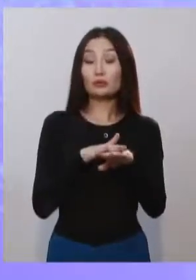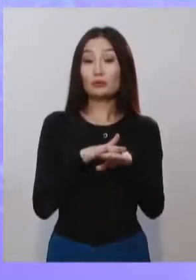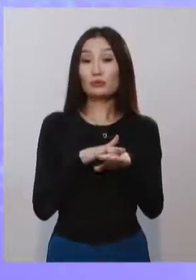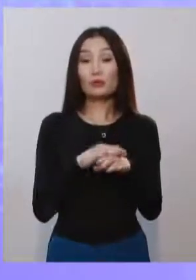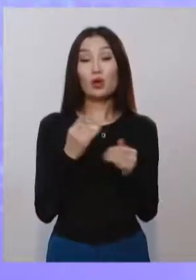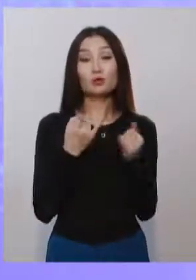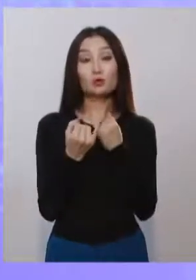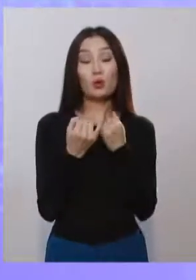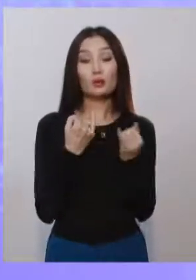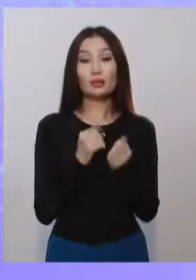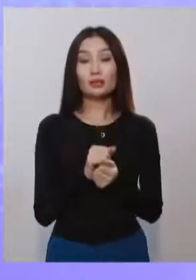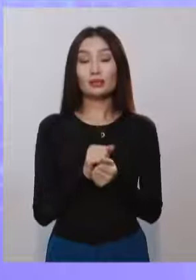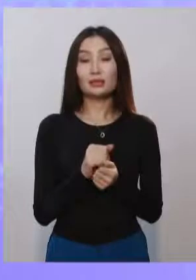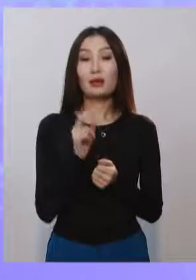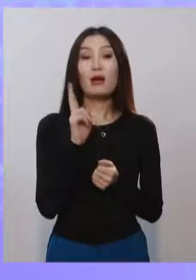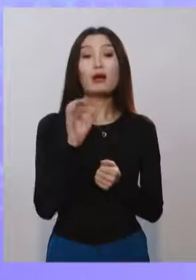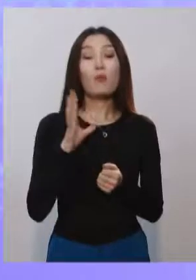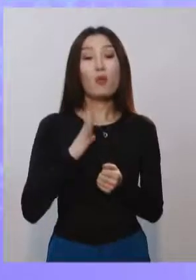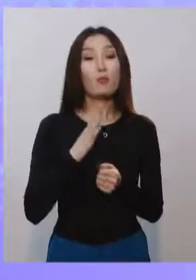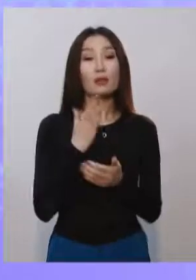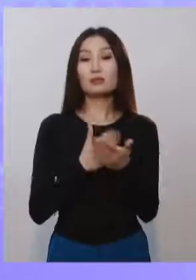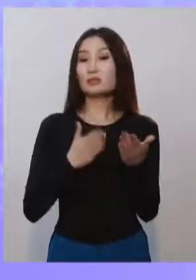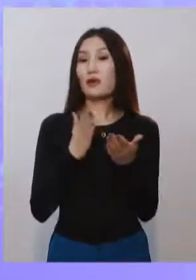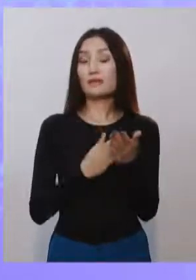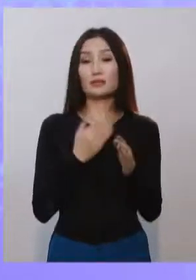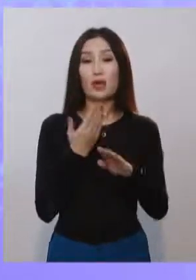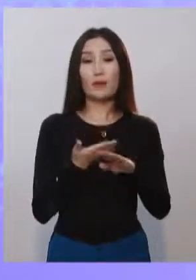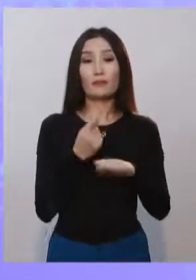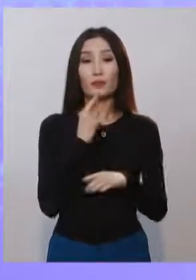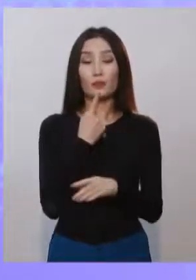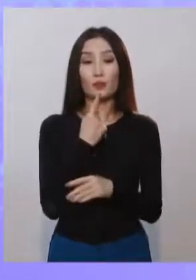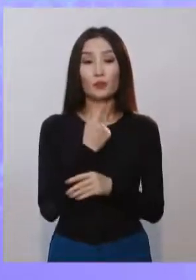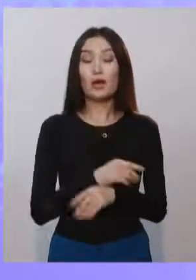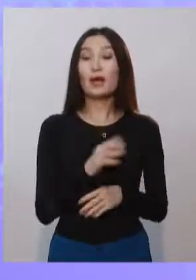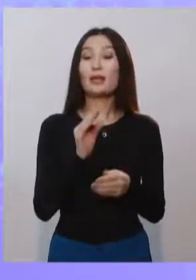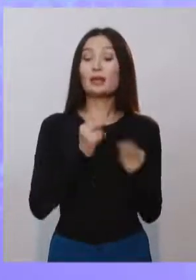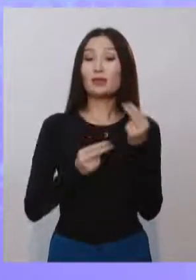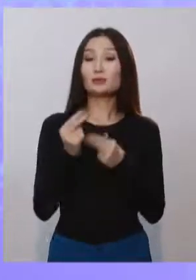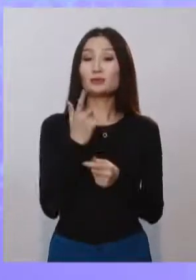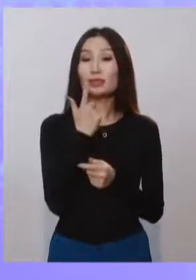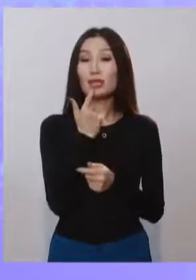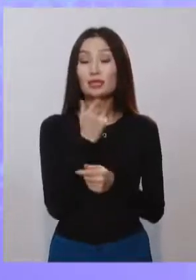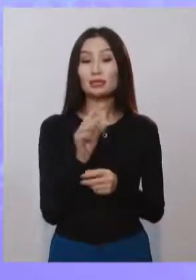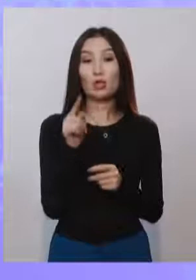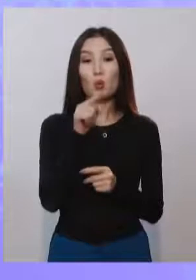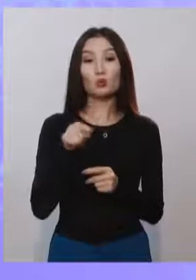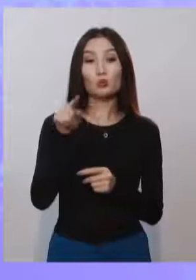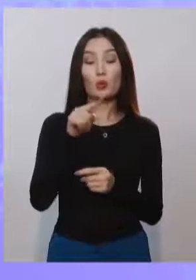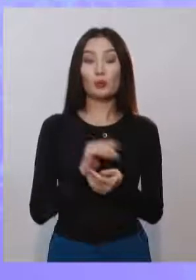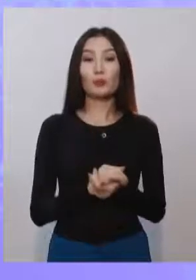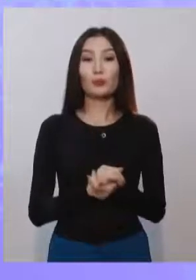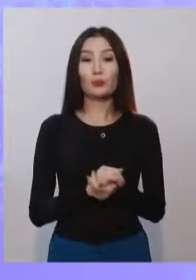желтый кому было совсем им трудно то нарисуйте красный кружок